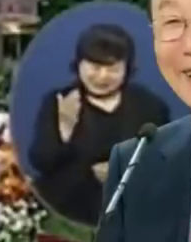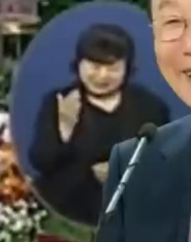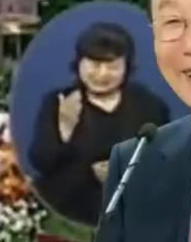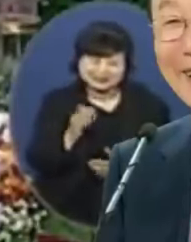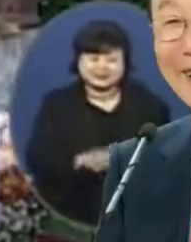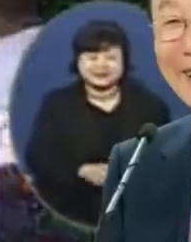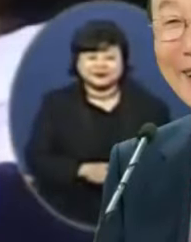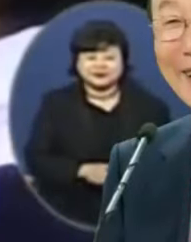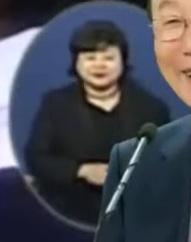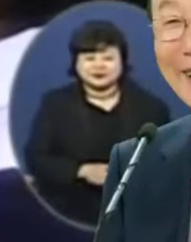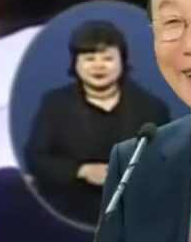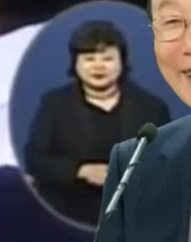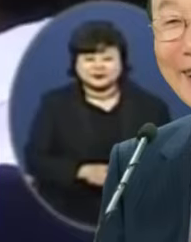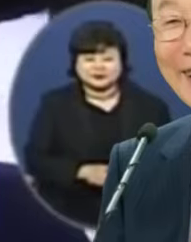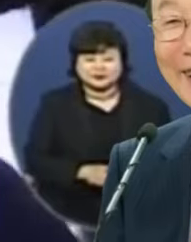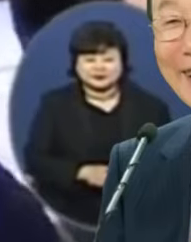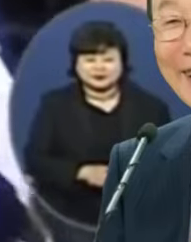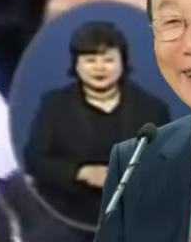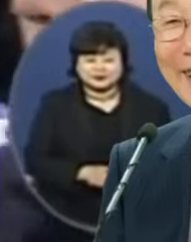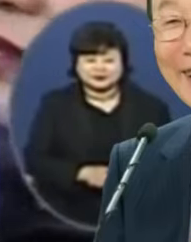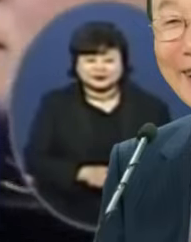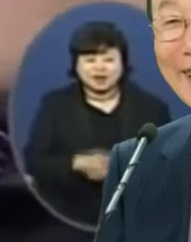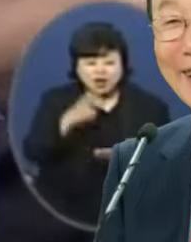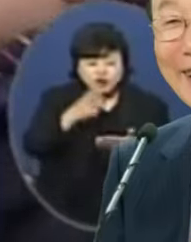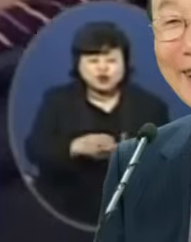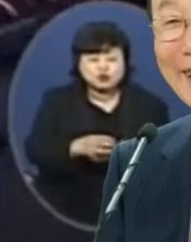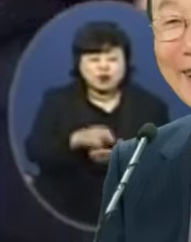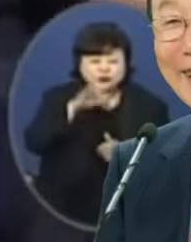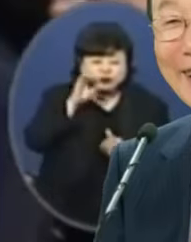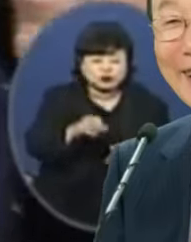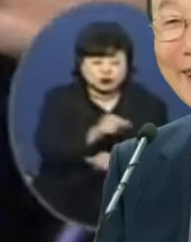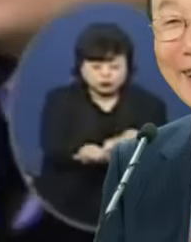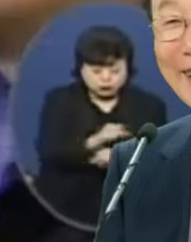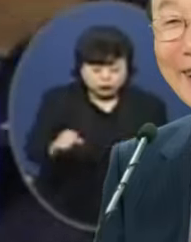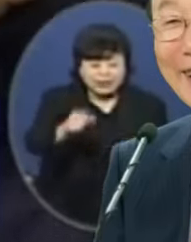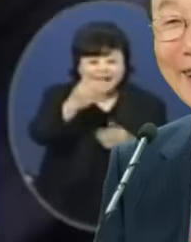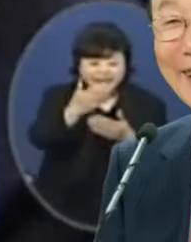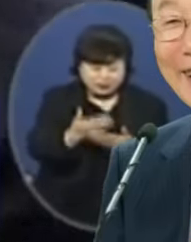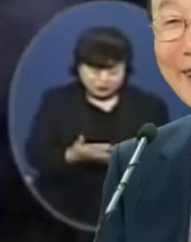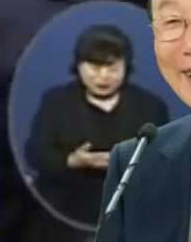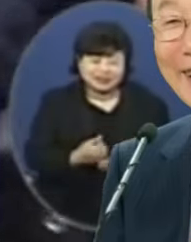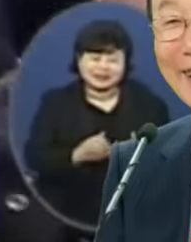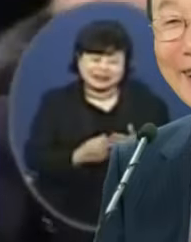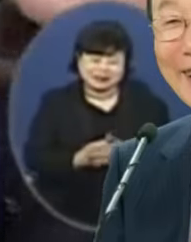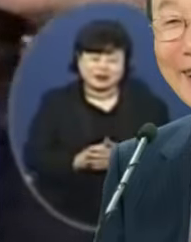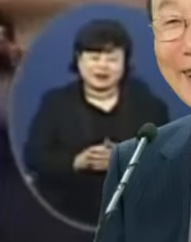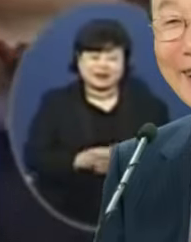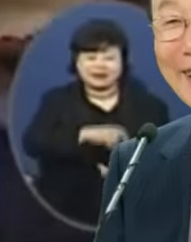저주를 받아사 율법의 저주에서 우리를 속량하셨으니